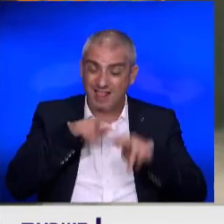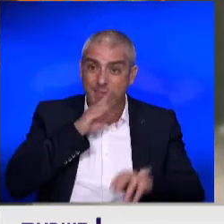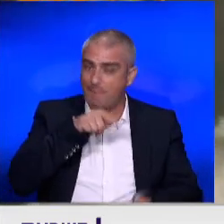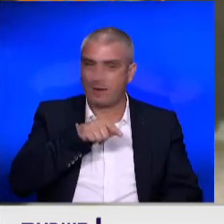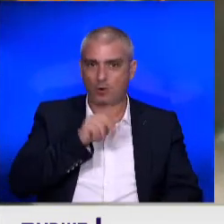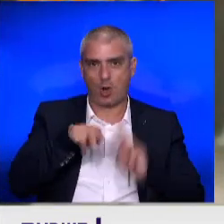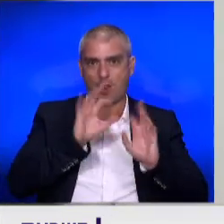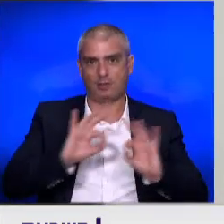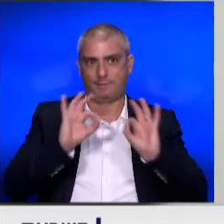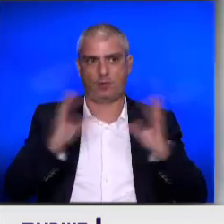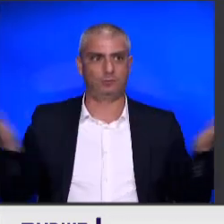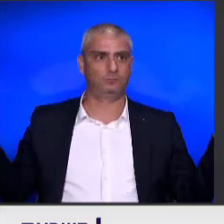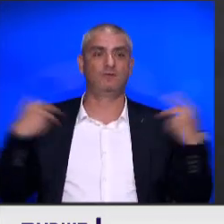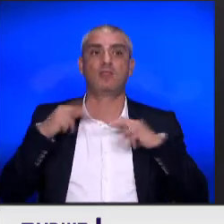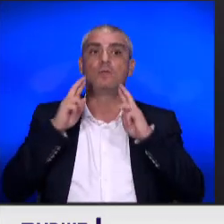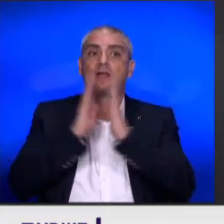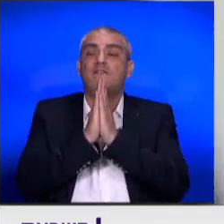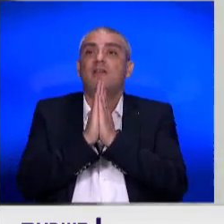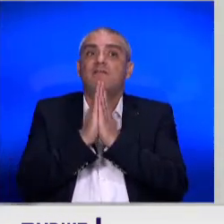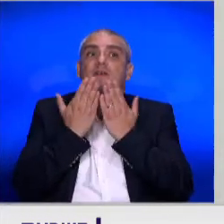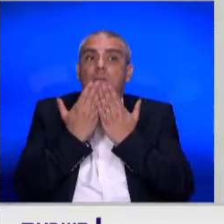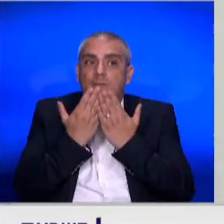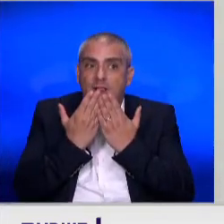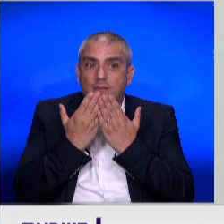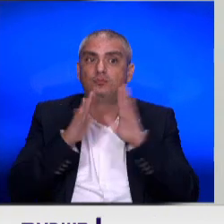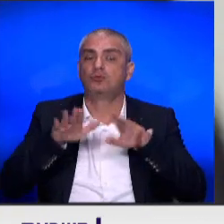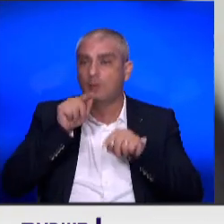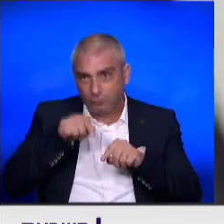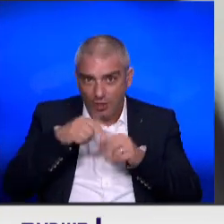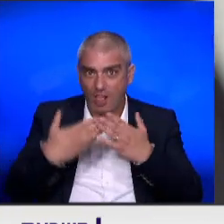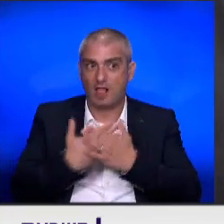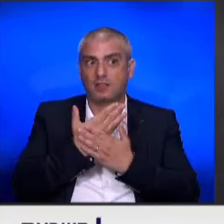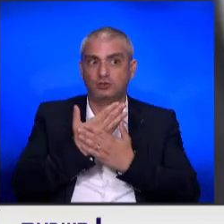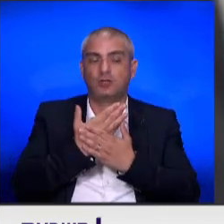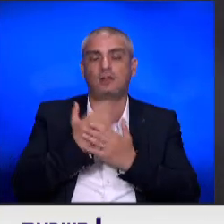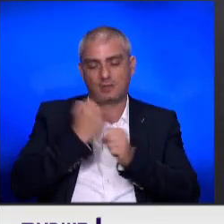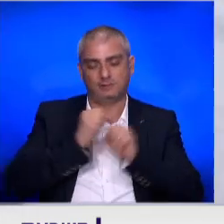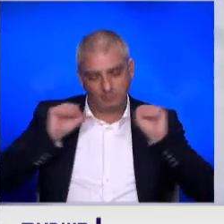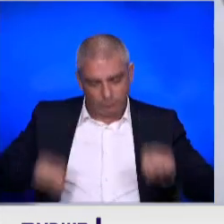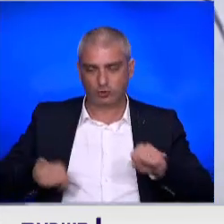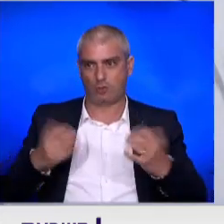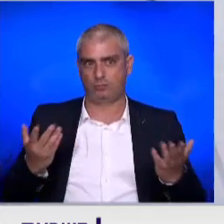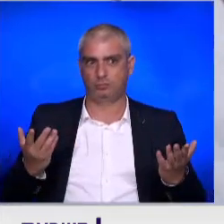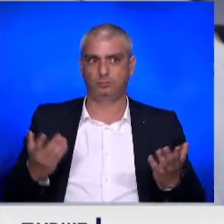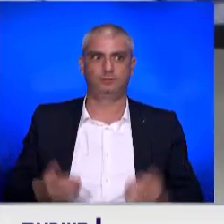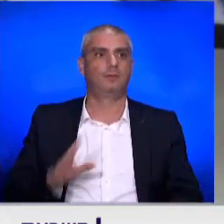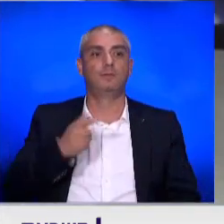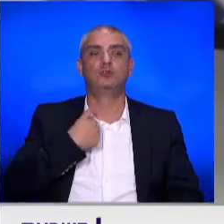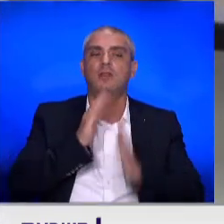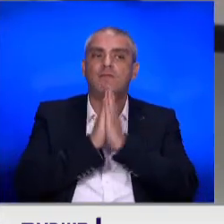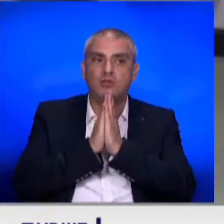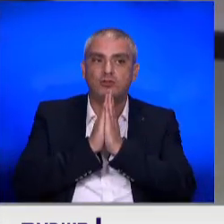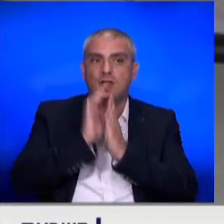לא טיפלו. אנחנו מקווים מאוד ומתפללים שהממשלה החדשה תעשה פה משילות. מה שאני אבקש